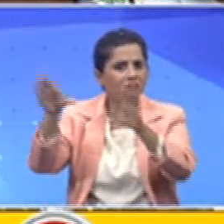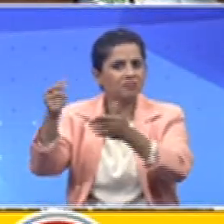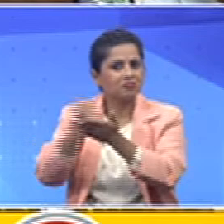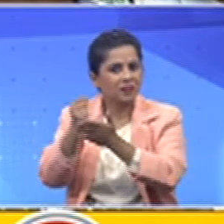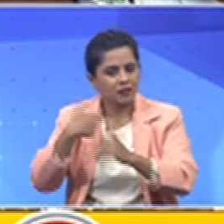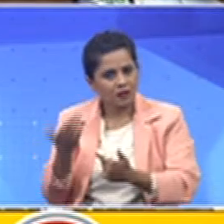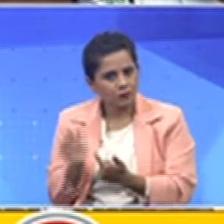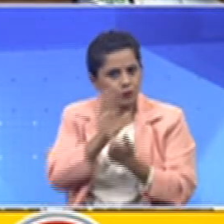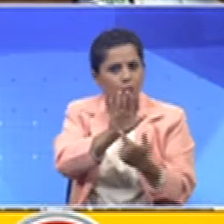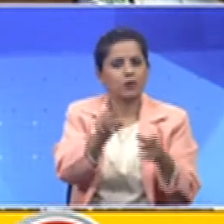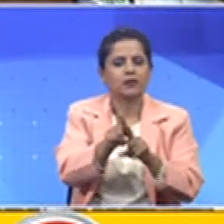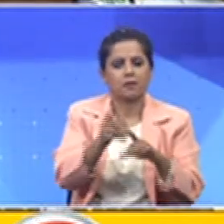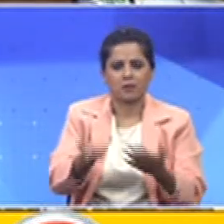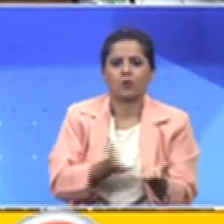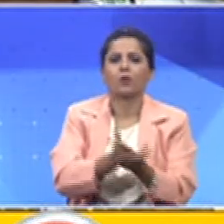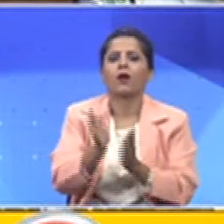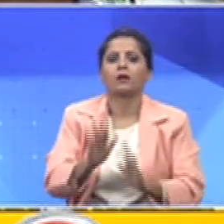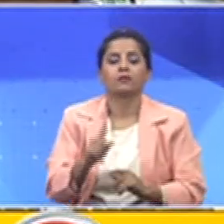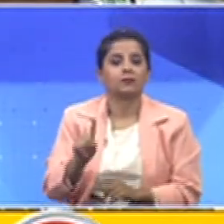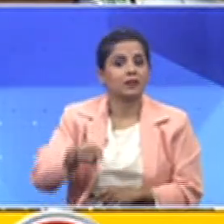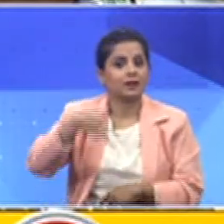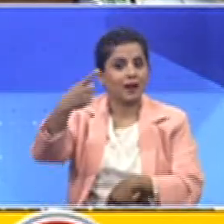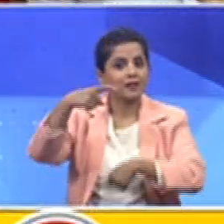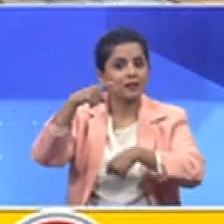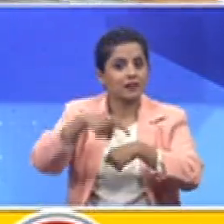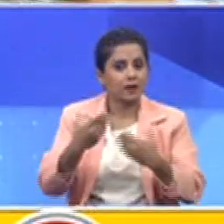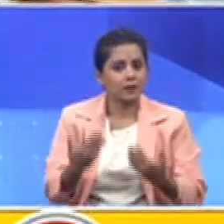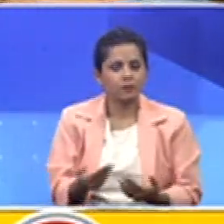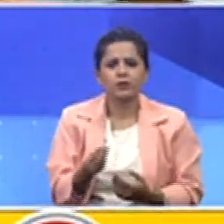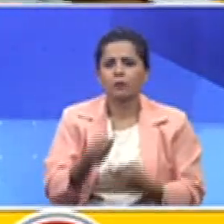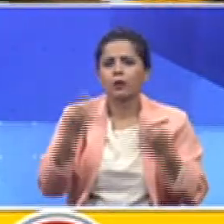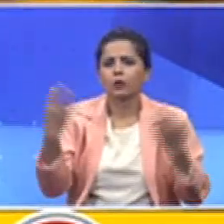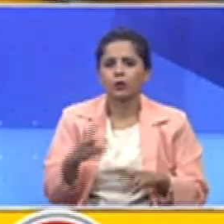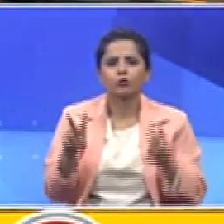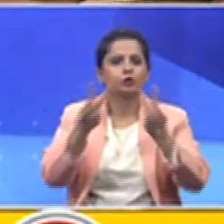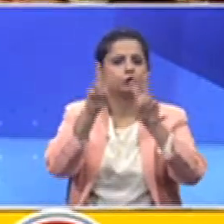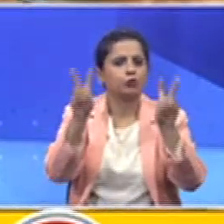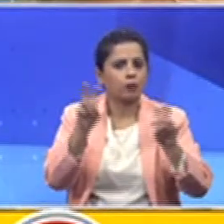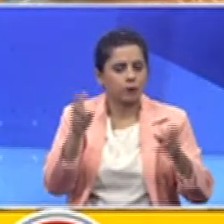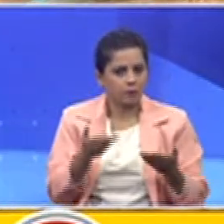एक माध्यम है। अगली बार कुछ नए विषयों के